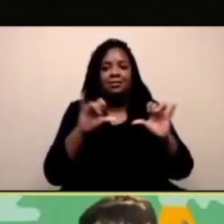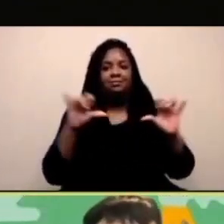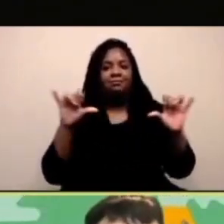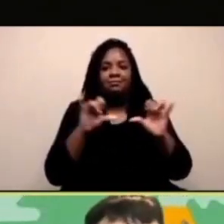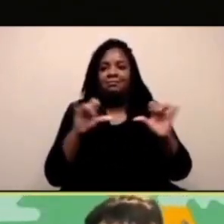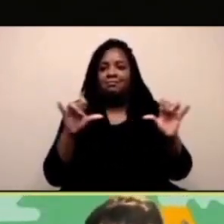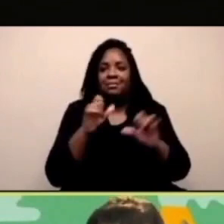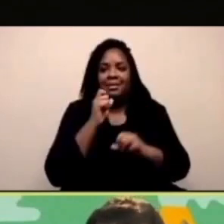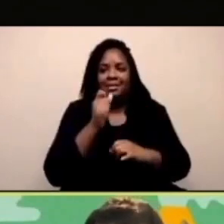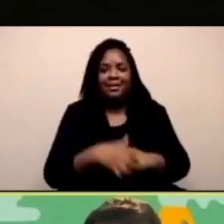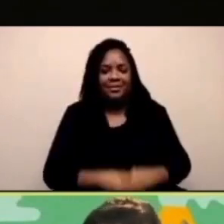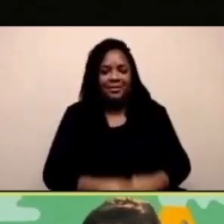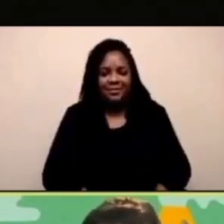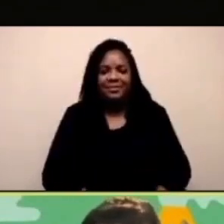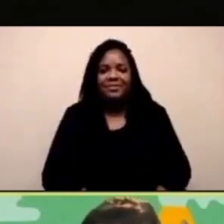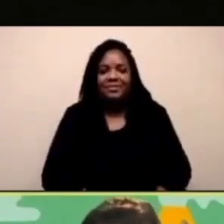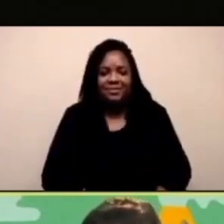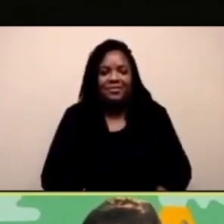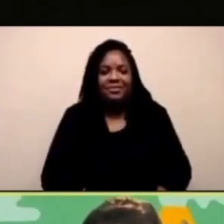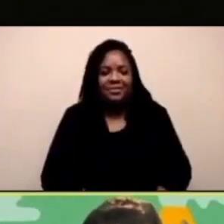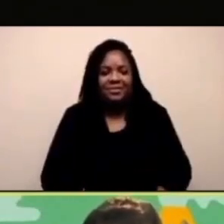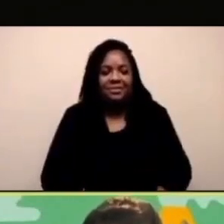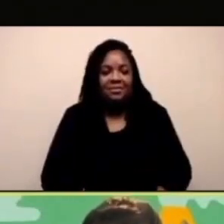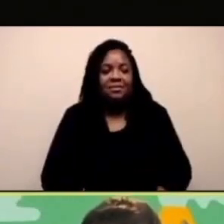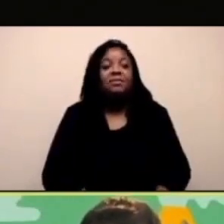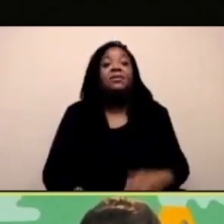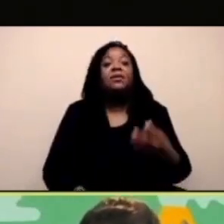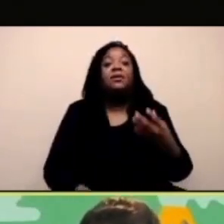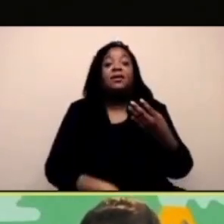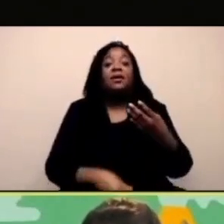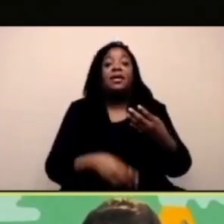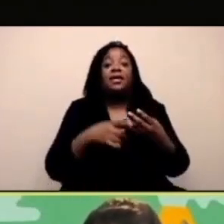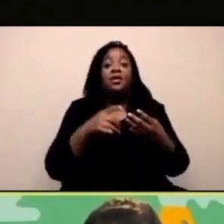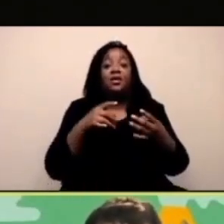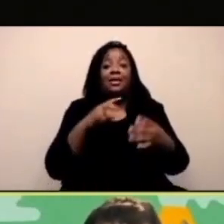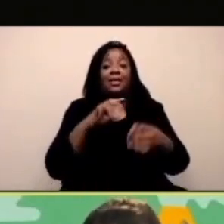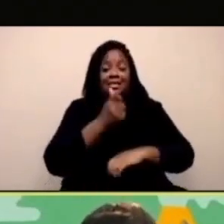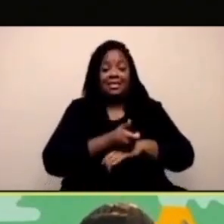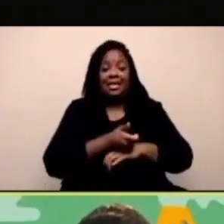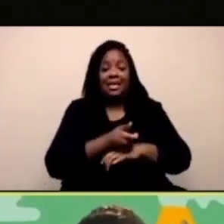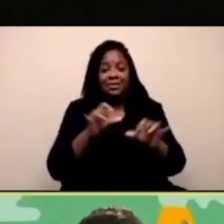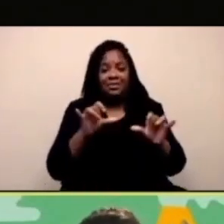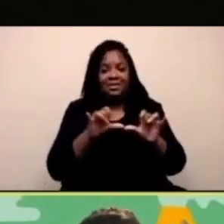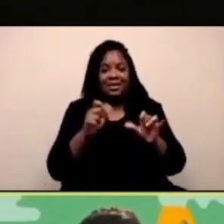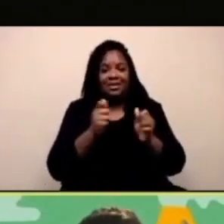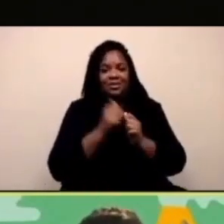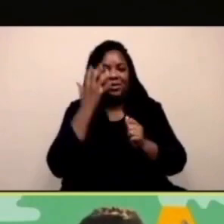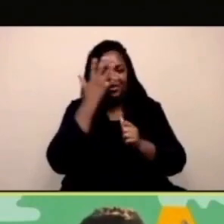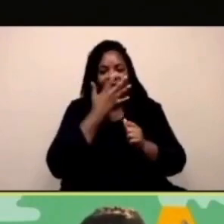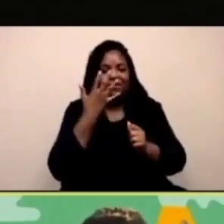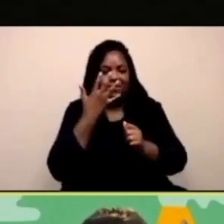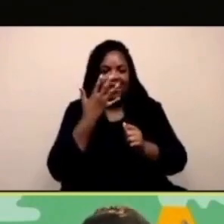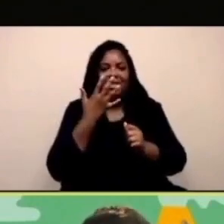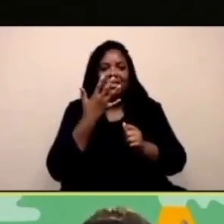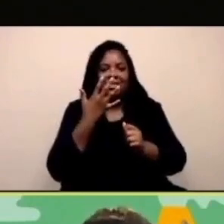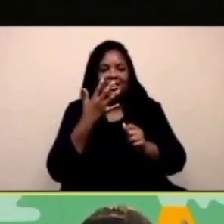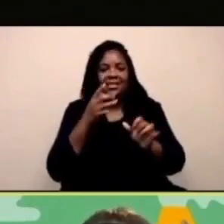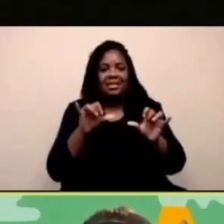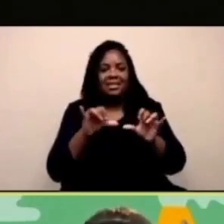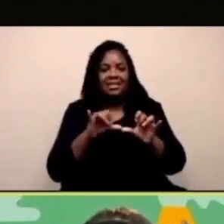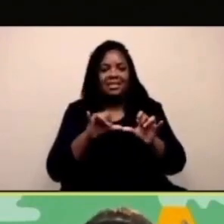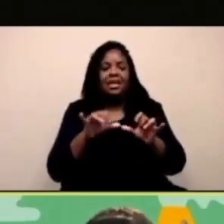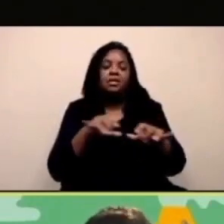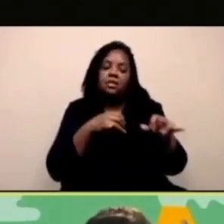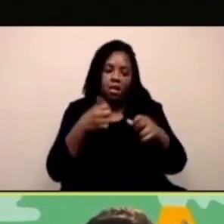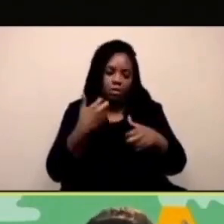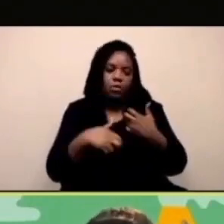さらにもう一つトリックを入れていきましょう画面に顔を近づけたりすると僕のコスチュームがサイズが